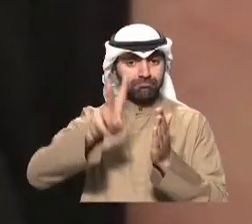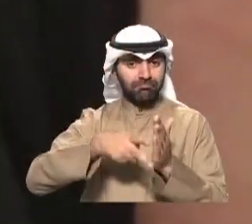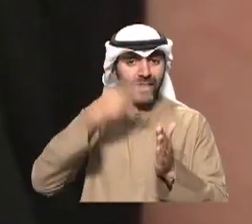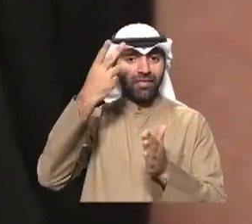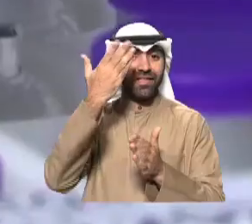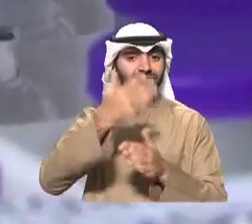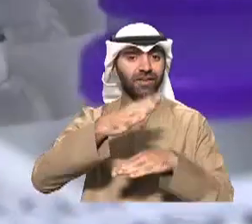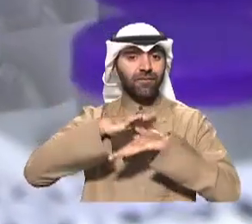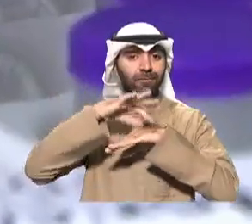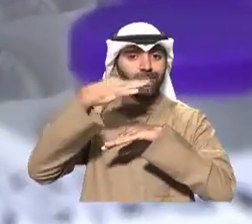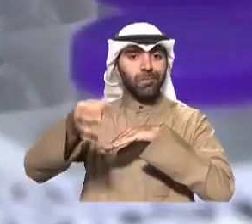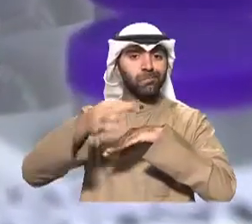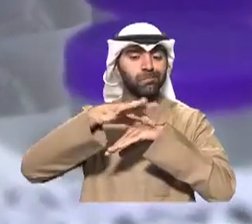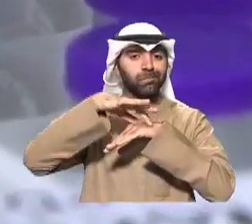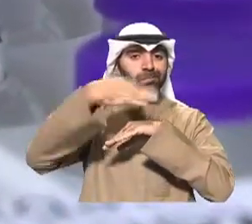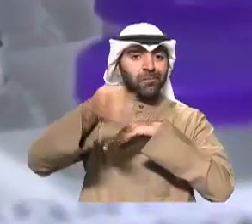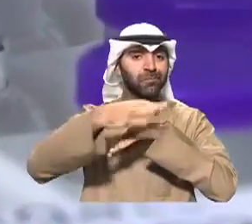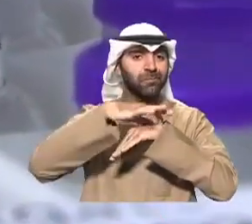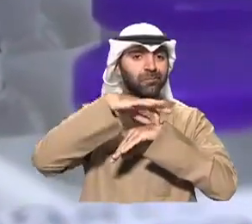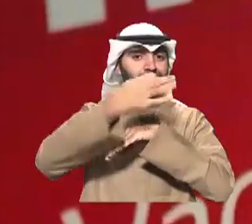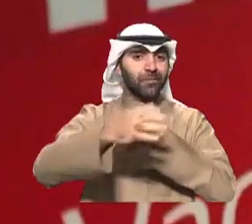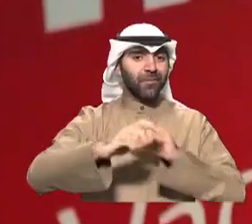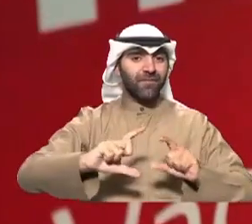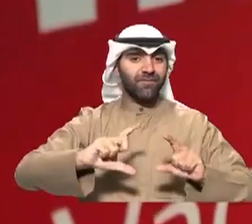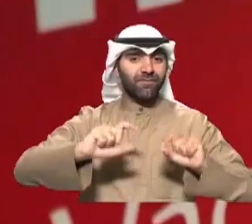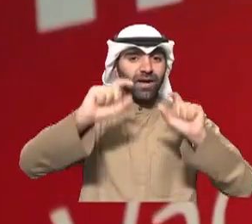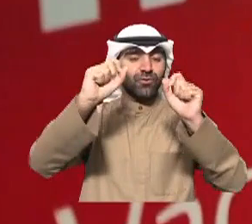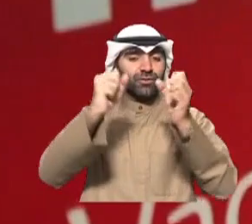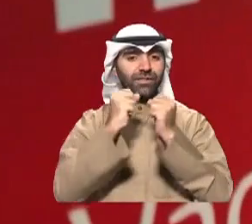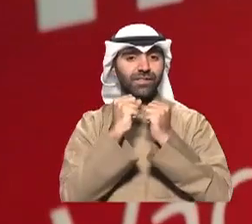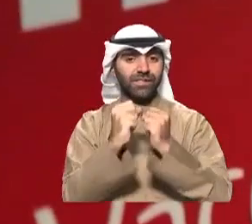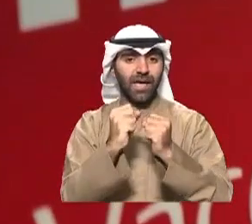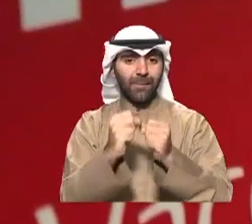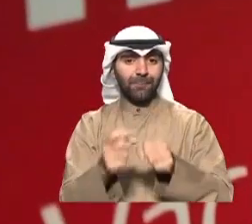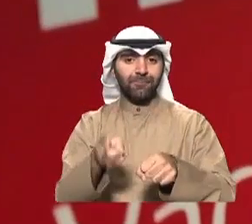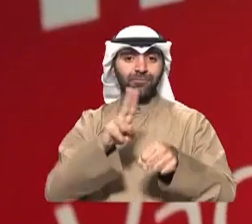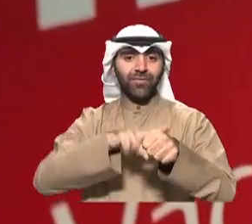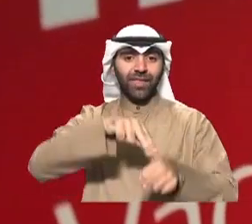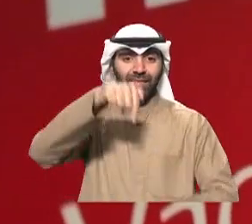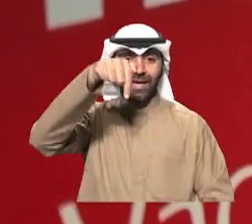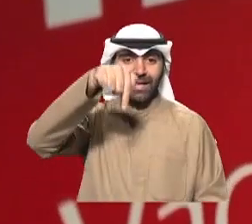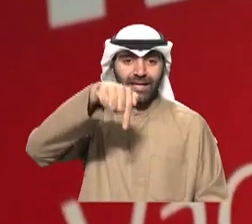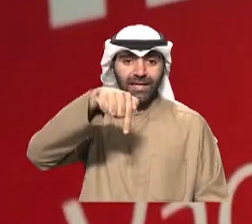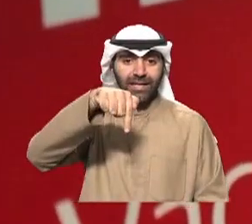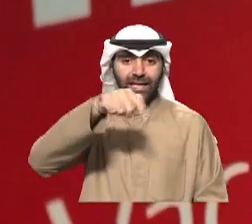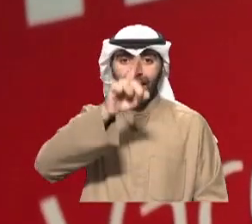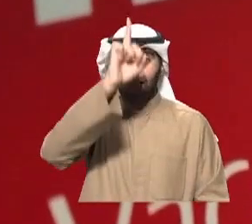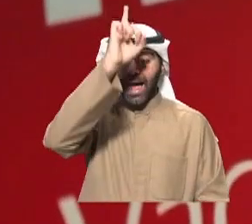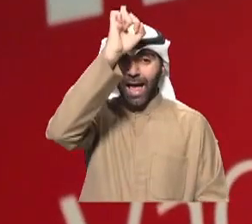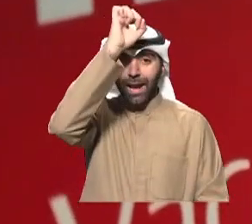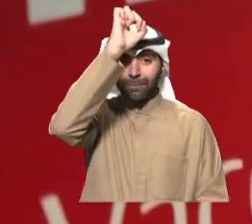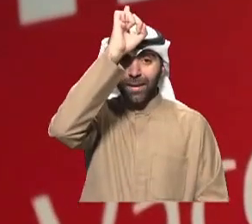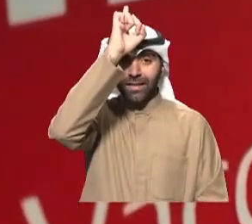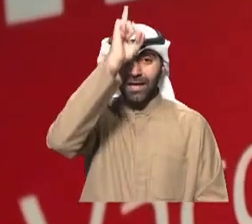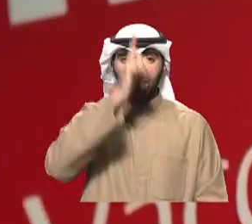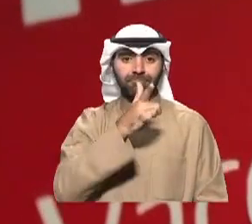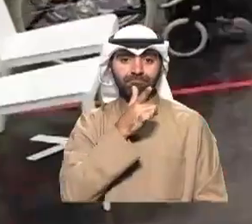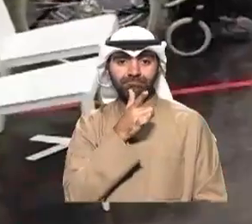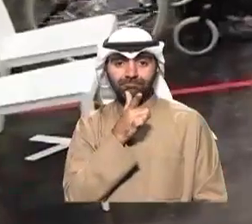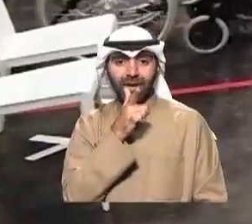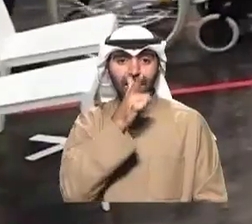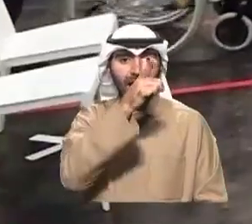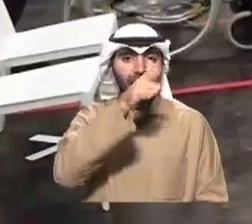كورونا، دعت ألمانيا الجهات المعنية تسريع النظر في لقاح سبوتنيك في الروسي والاستعداد